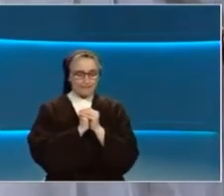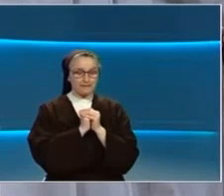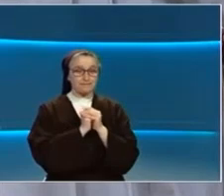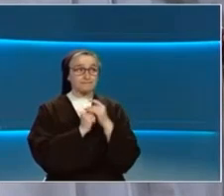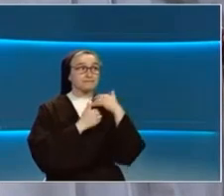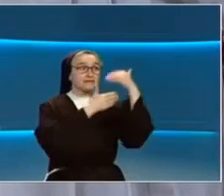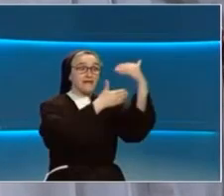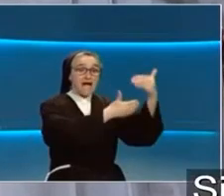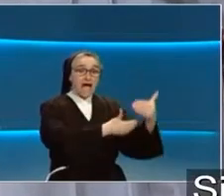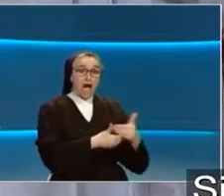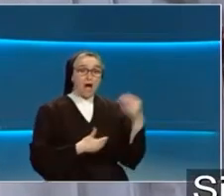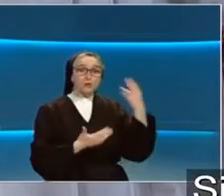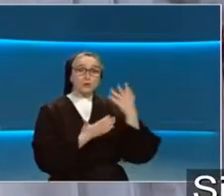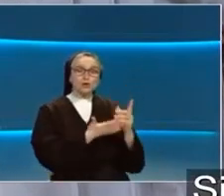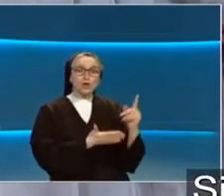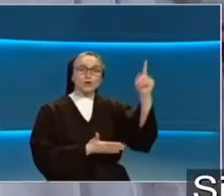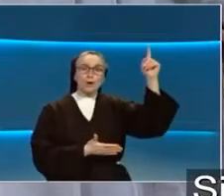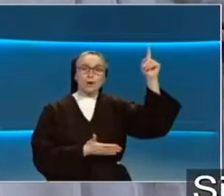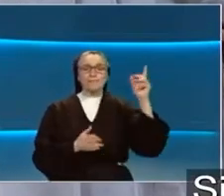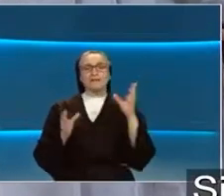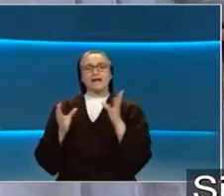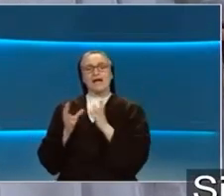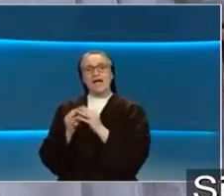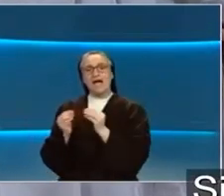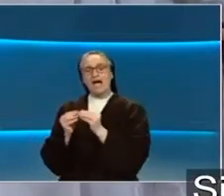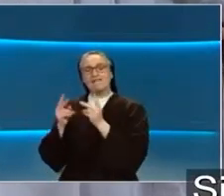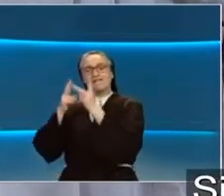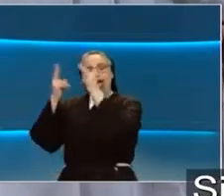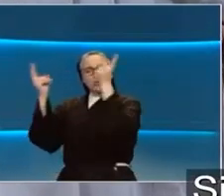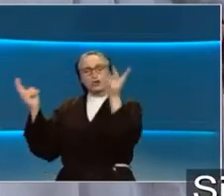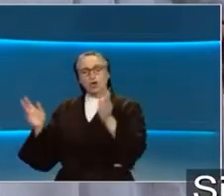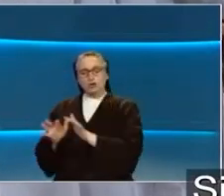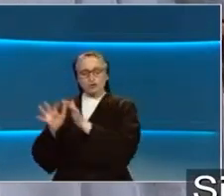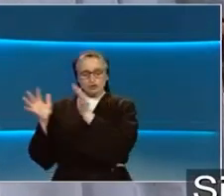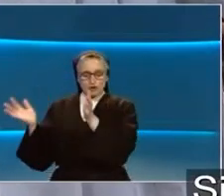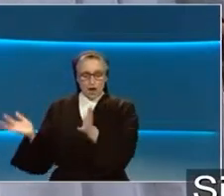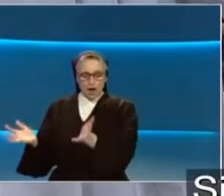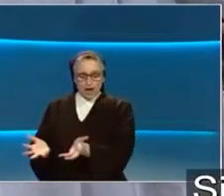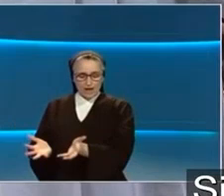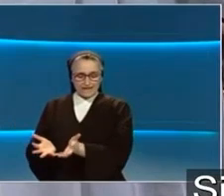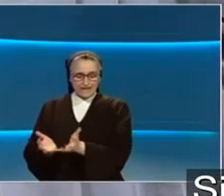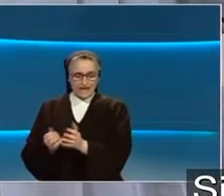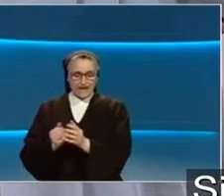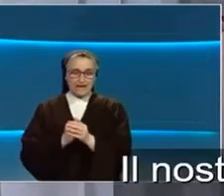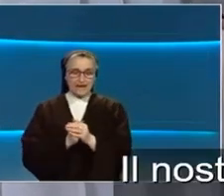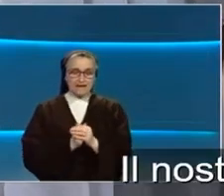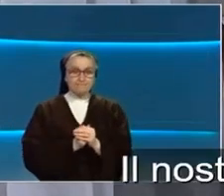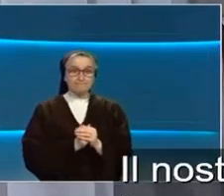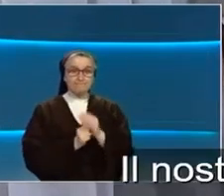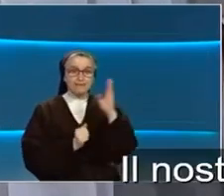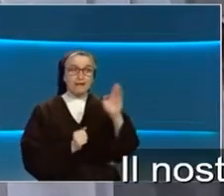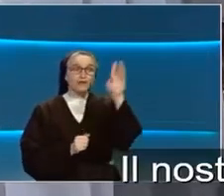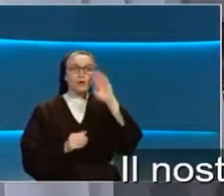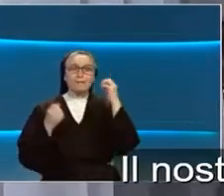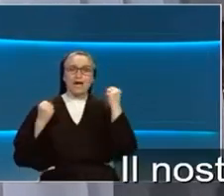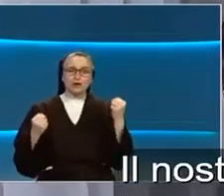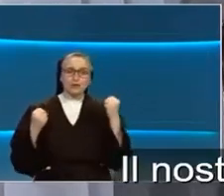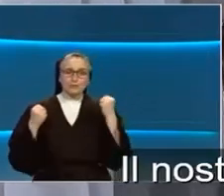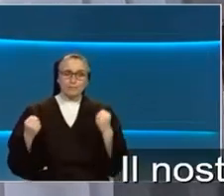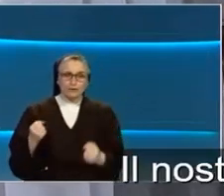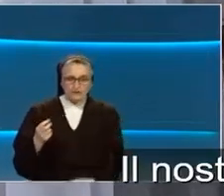in saeculum. Adiutorium nostrum in nomine Domini. Qui fecit caelum et terra. Benedicat